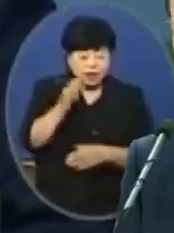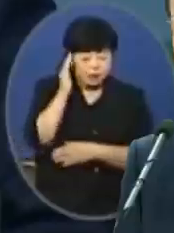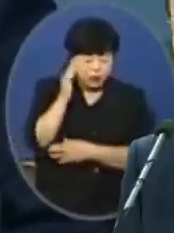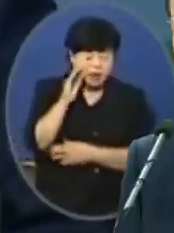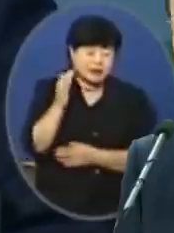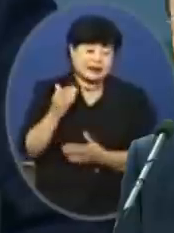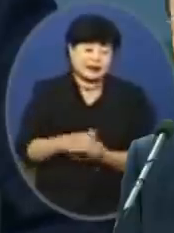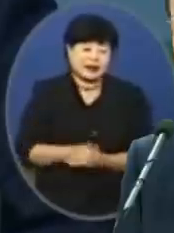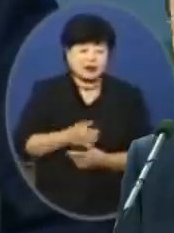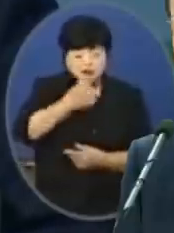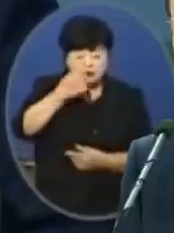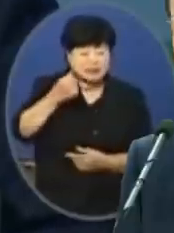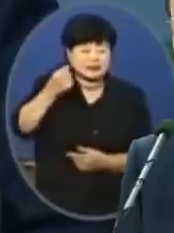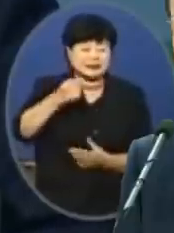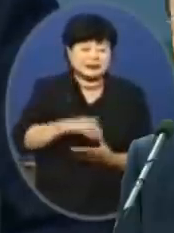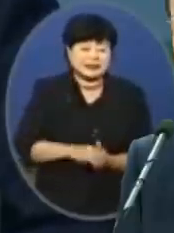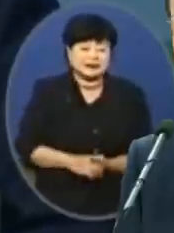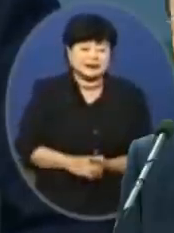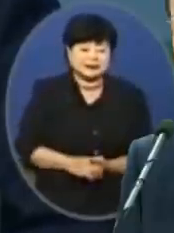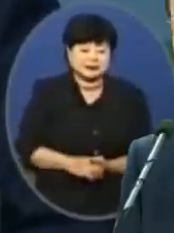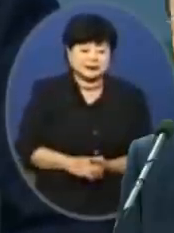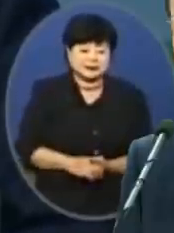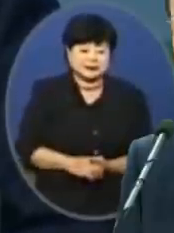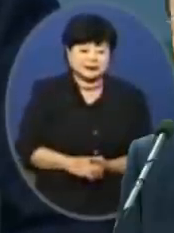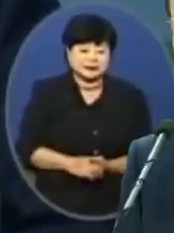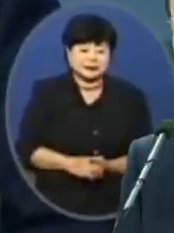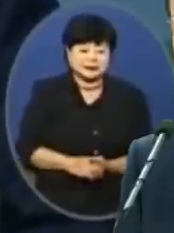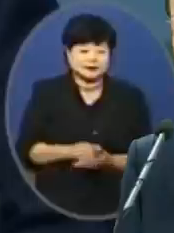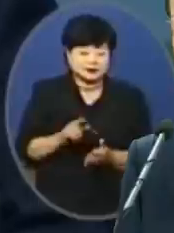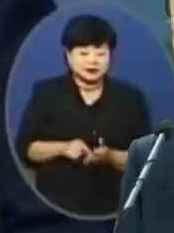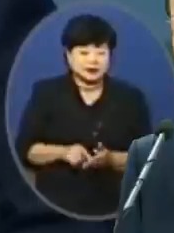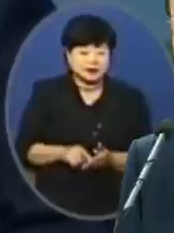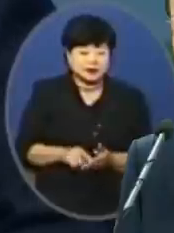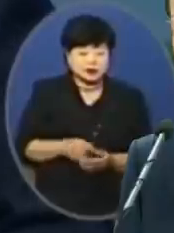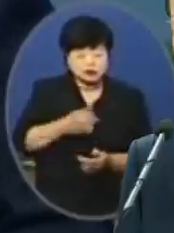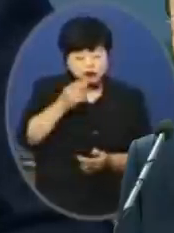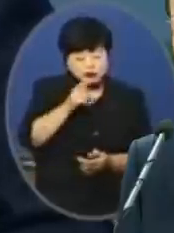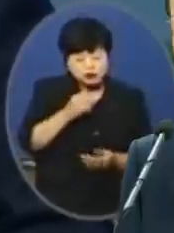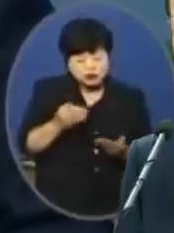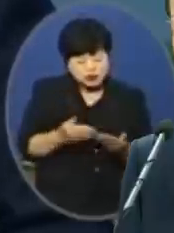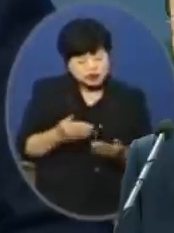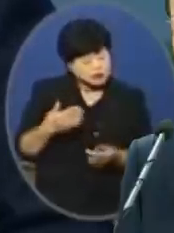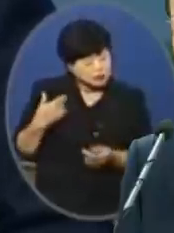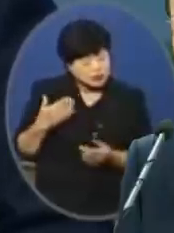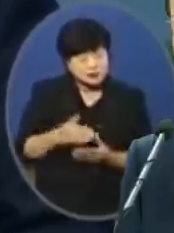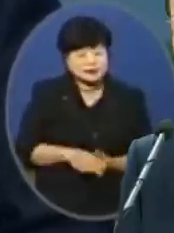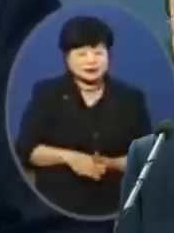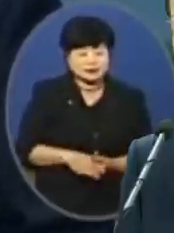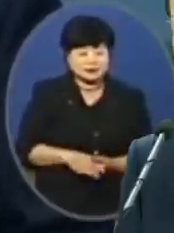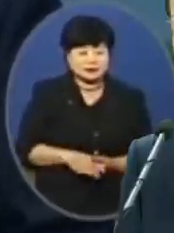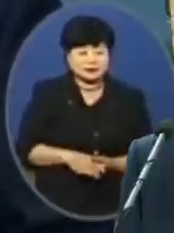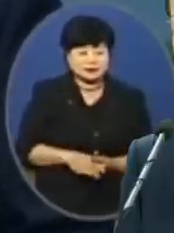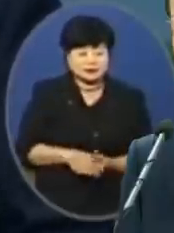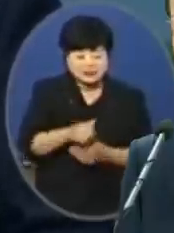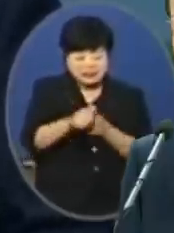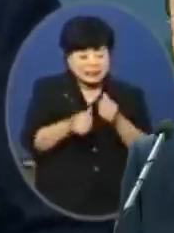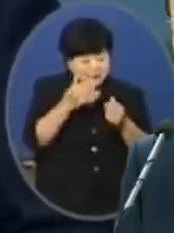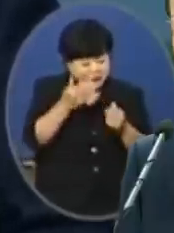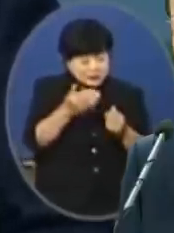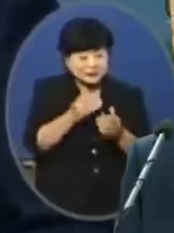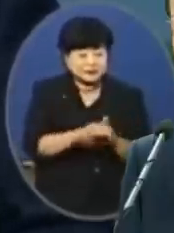되는 꿈을 가졌었어요. 그때는 왜 꿈이 무슨 역할을 하는지도 몰랐습니다.